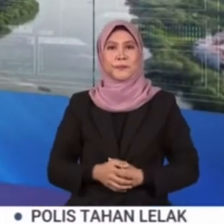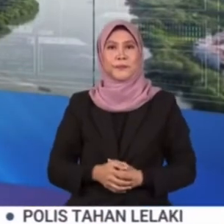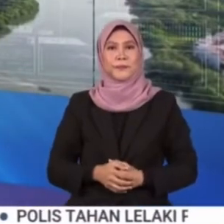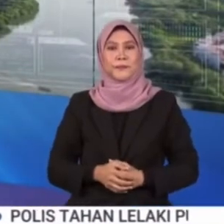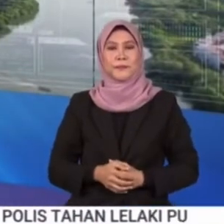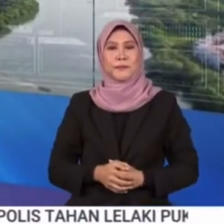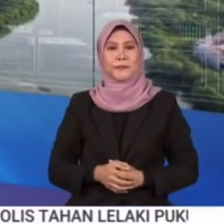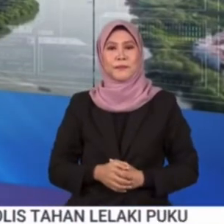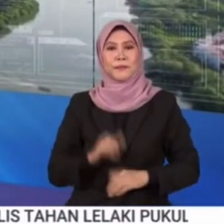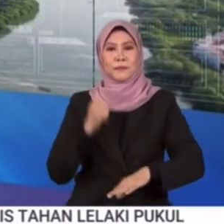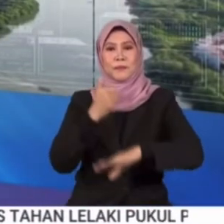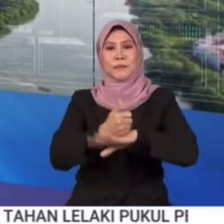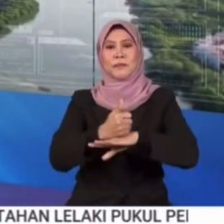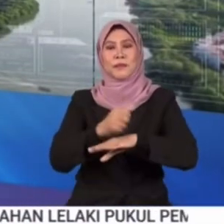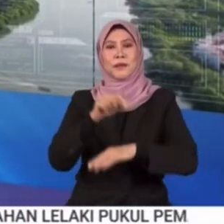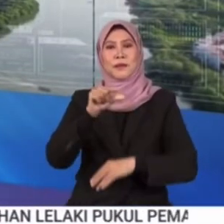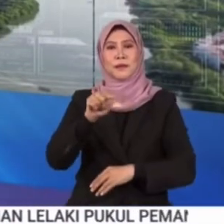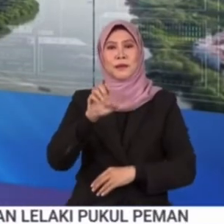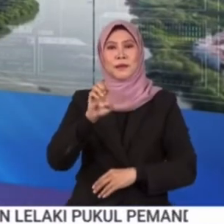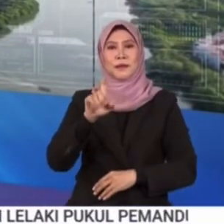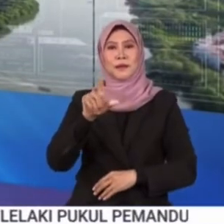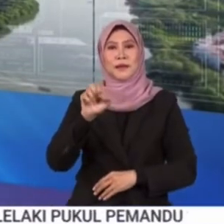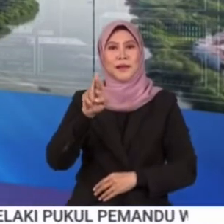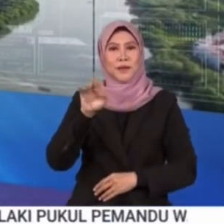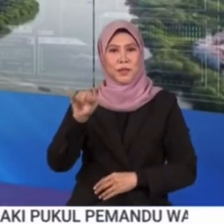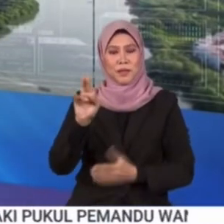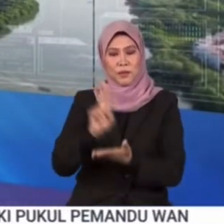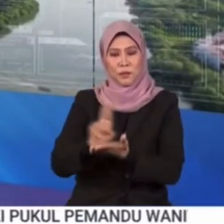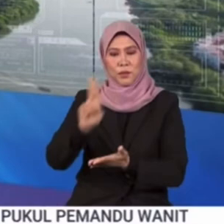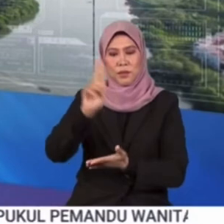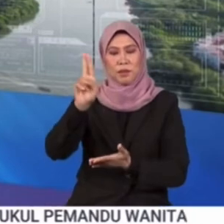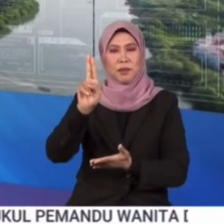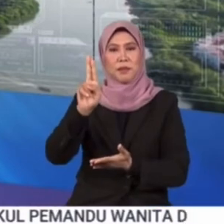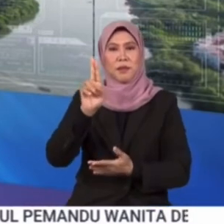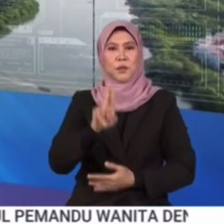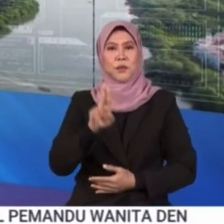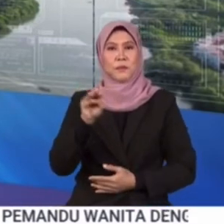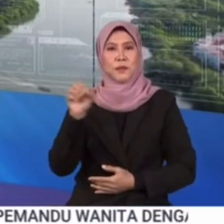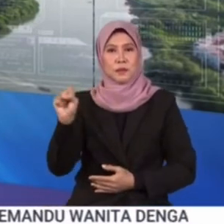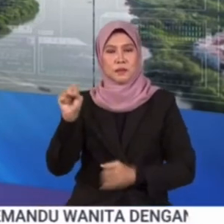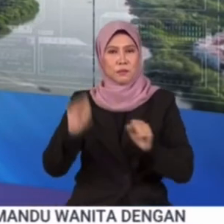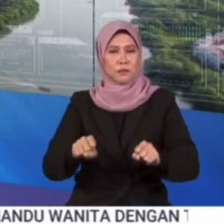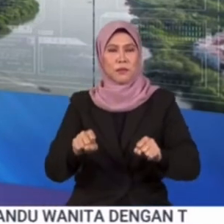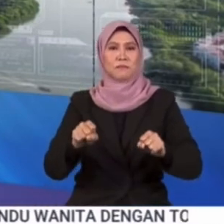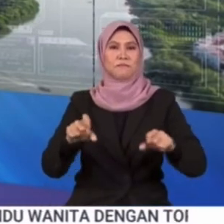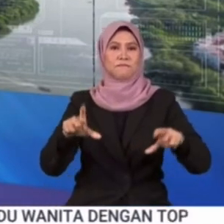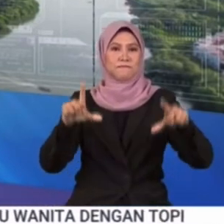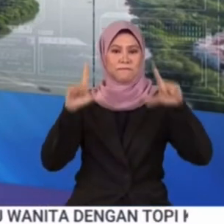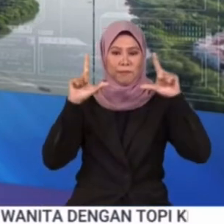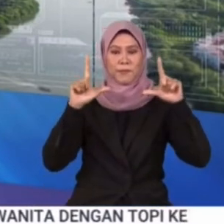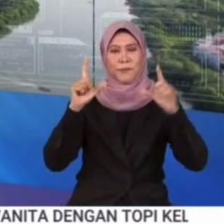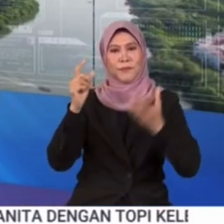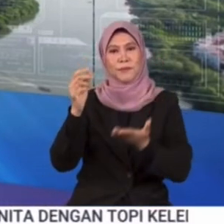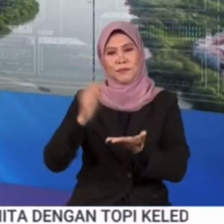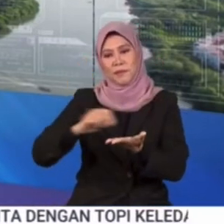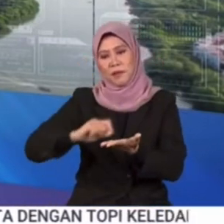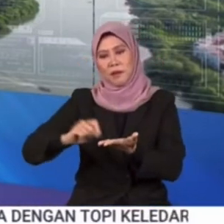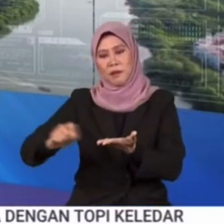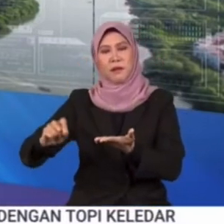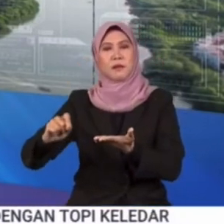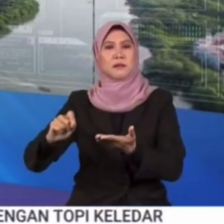perwujudan galeri Azman Hasyim Mekkah University Malaysia sabaha mampu memartabatkan karya seni tempatan